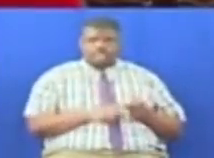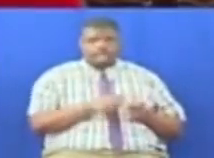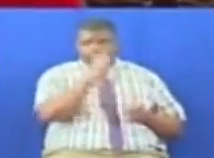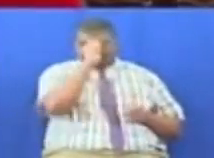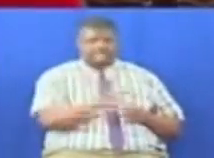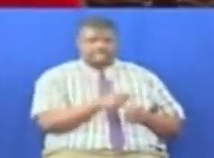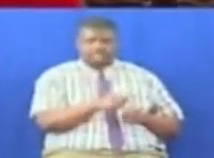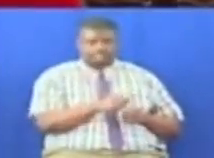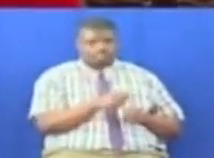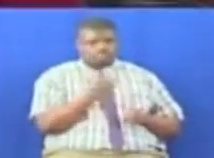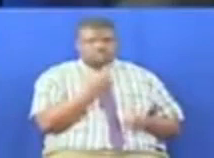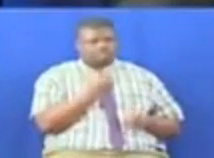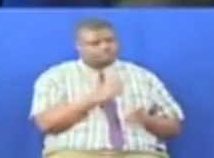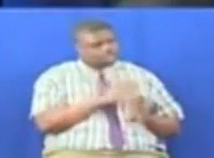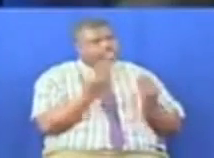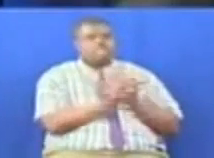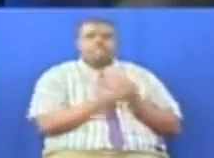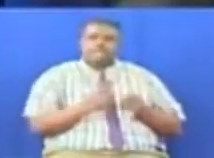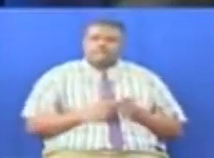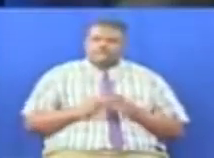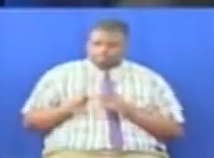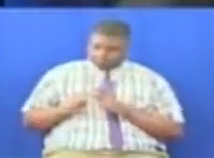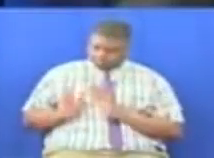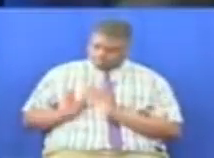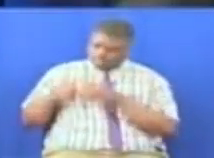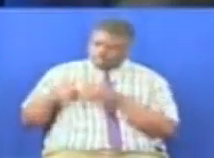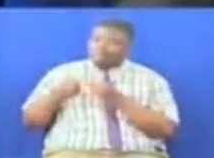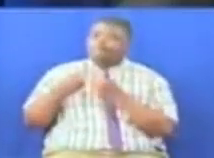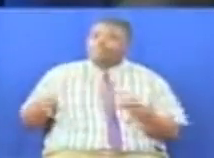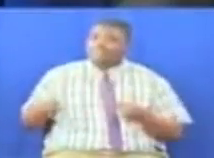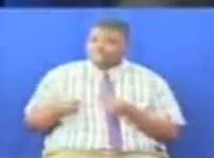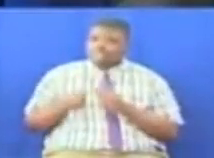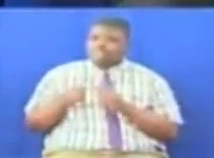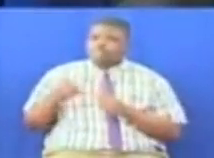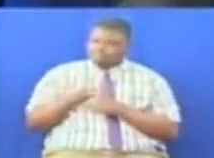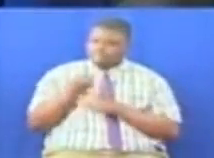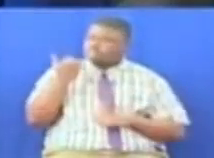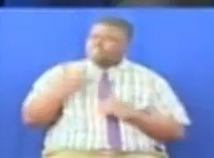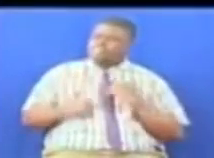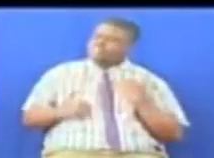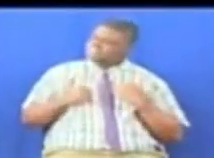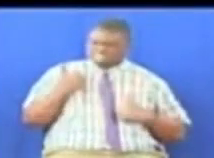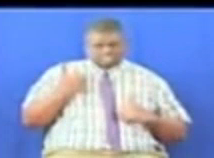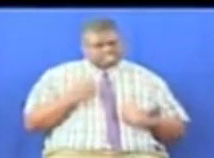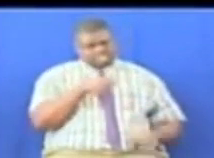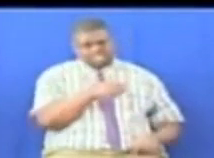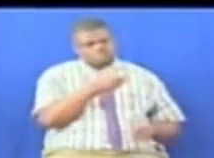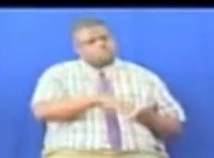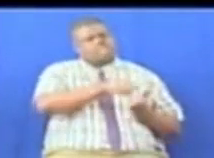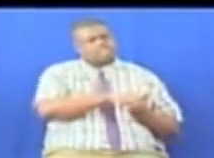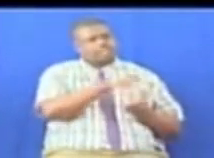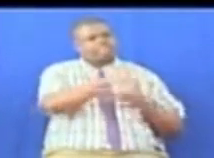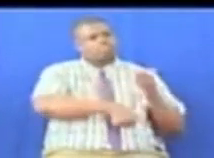kwa kisingizio cha kuwekewa kinga. Hata hivyo, kambi rasmi ya upinzani inapata mashaka pale inapoona sheria nyingi zikiwasilishwa ili kuongeza kinga kwa baadhi ya